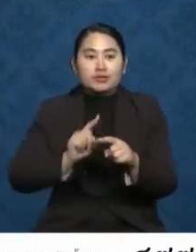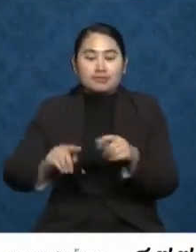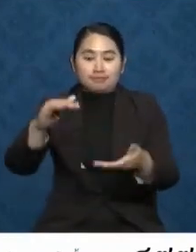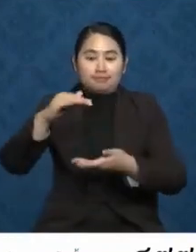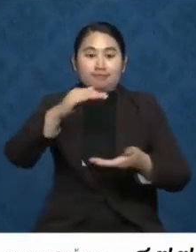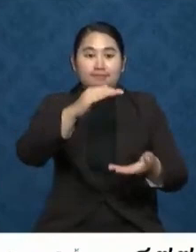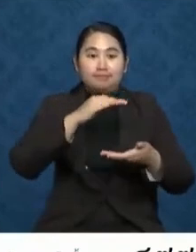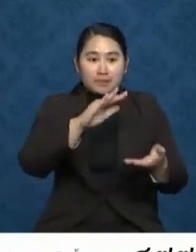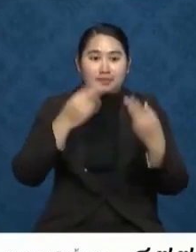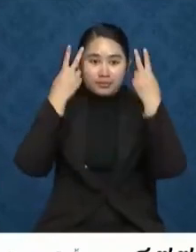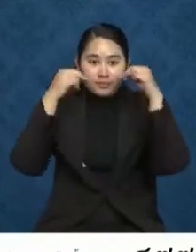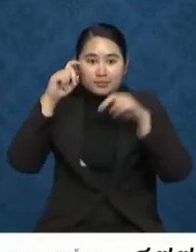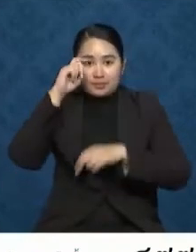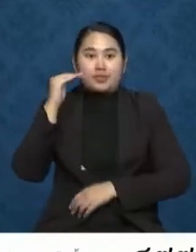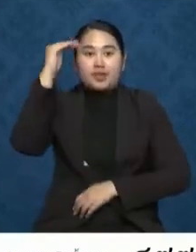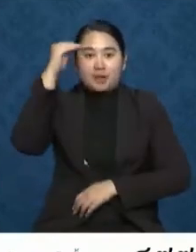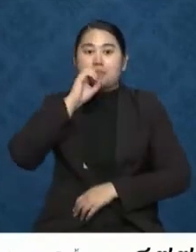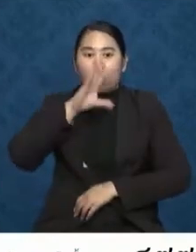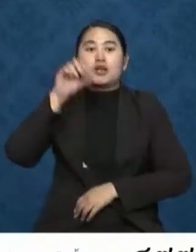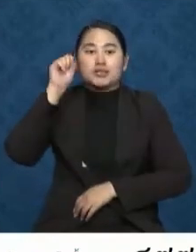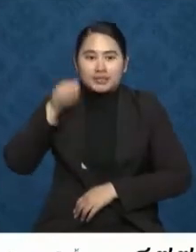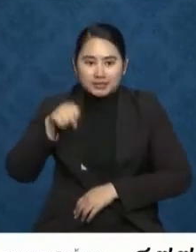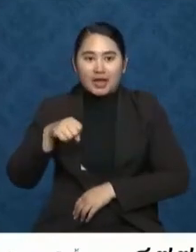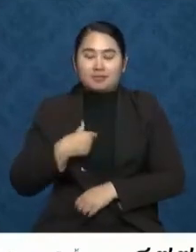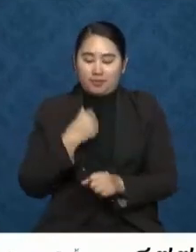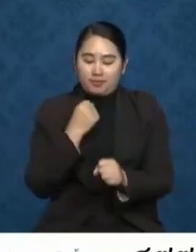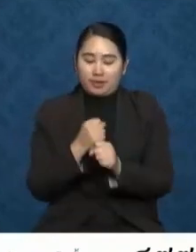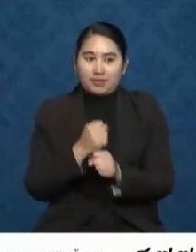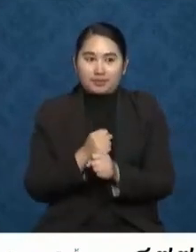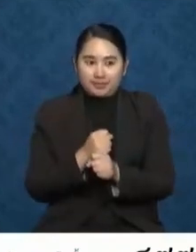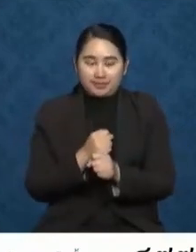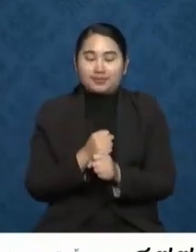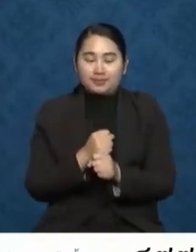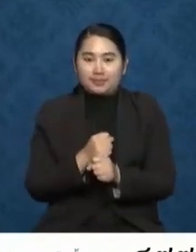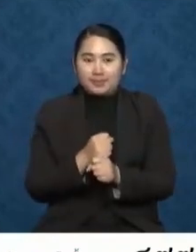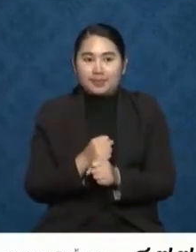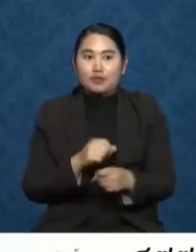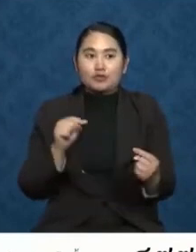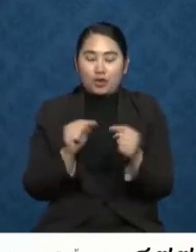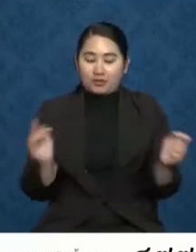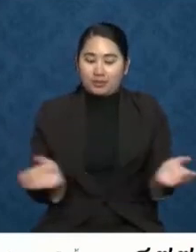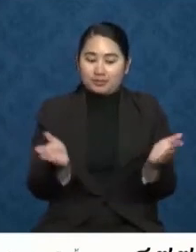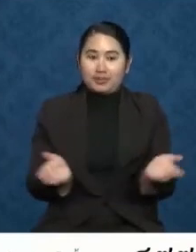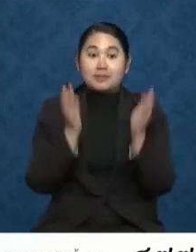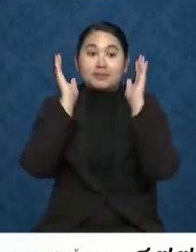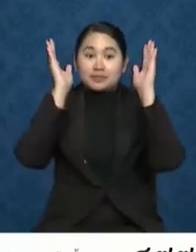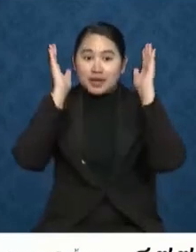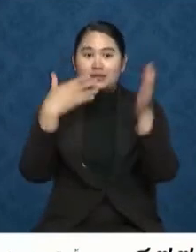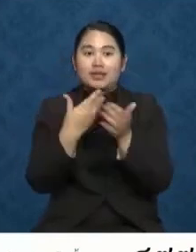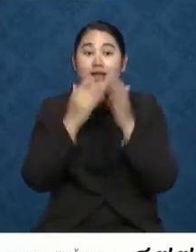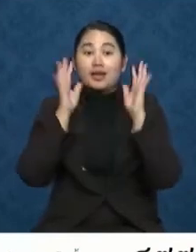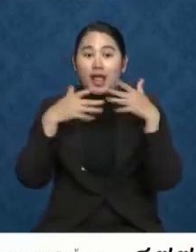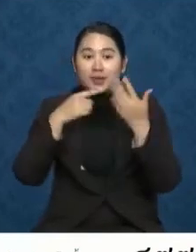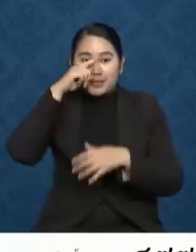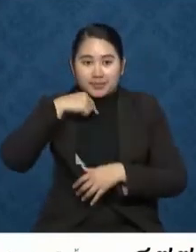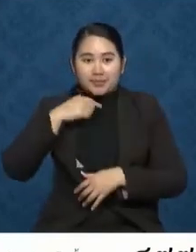านนายกรัฐมนตรีท่านเศรษฐาทวีสินก็ยืนขึ้นมาบอกใช่ผมกำลังดำเนินงานด้านนี้การเอาการค้าการลงทุนเอาเงินเข้ามาในประเทศไทยให้มากที่สุดเท่าที่จะม